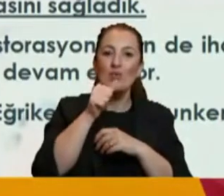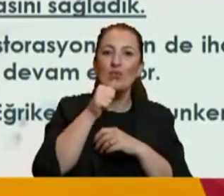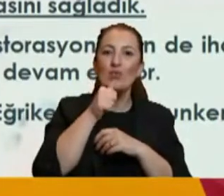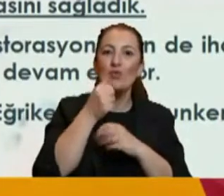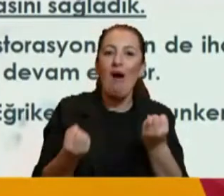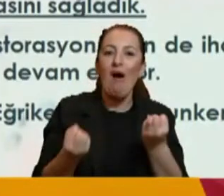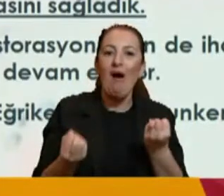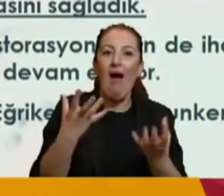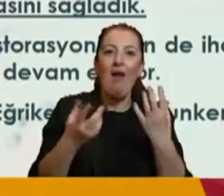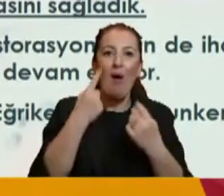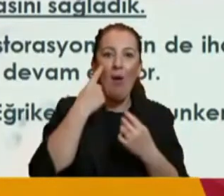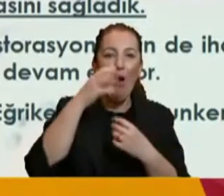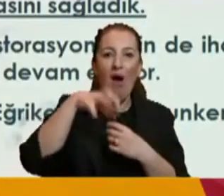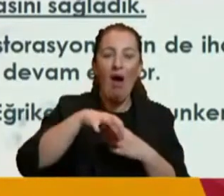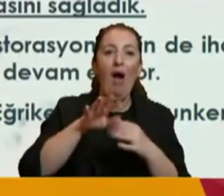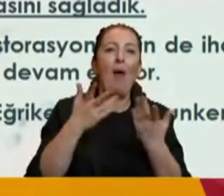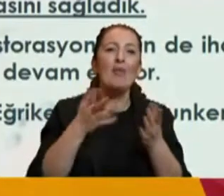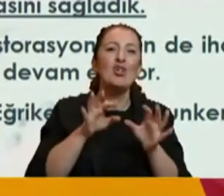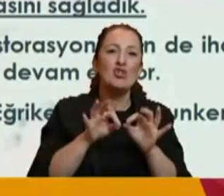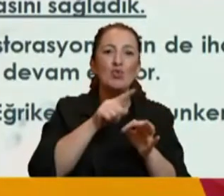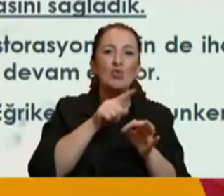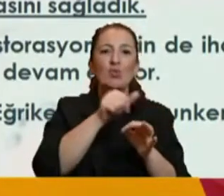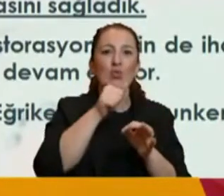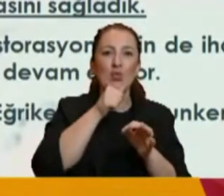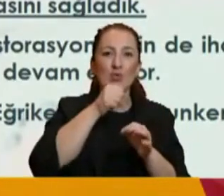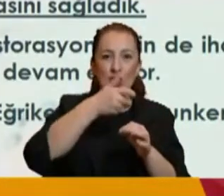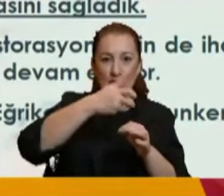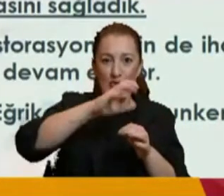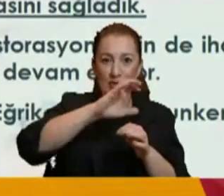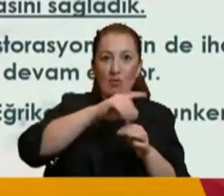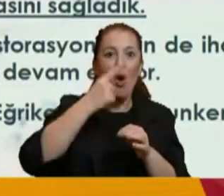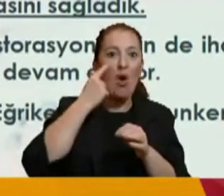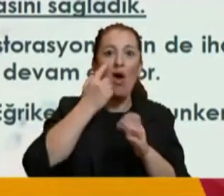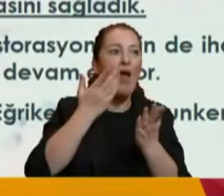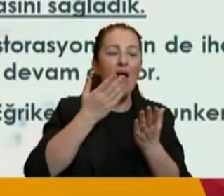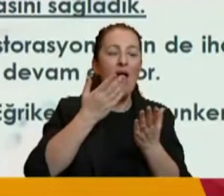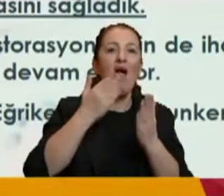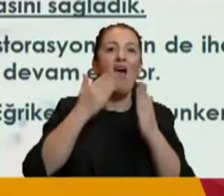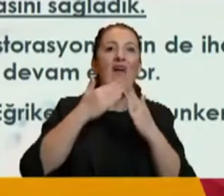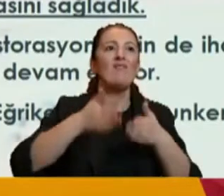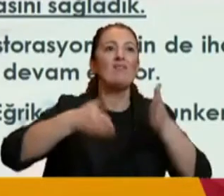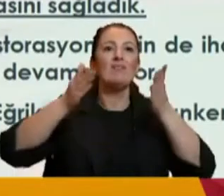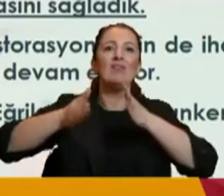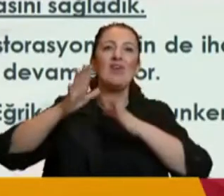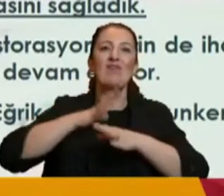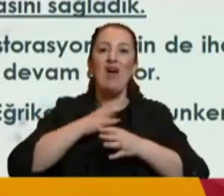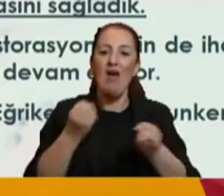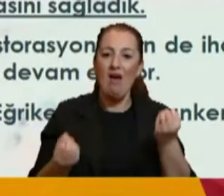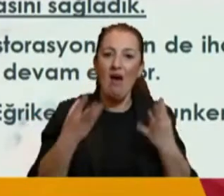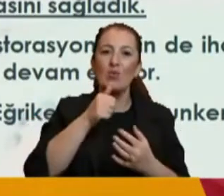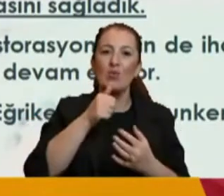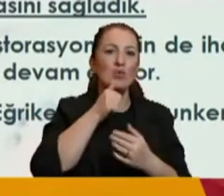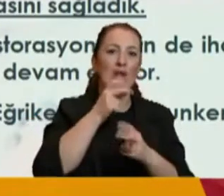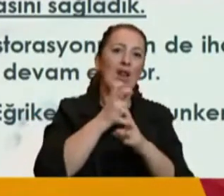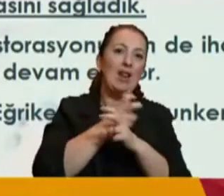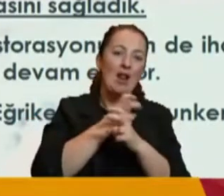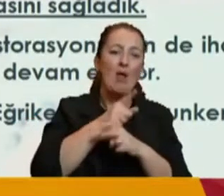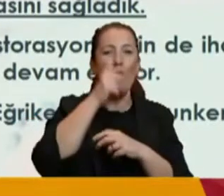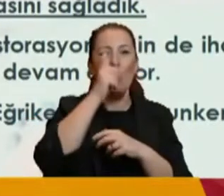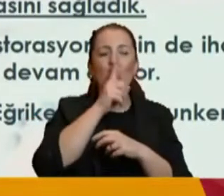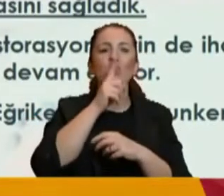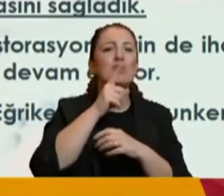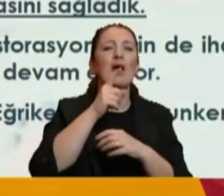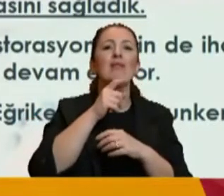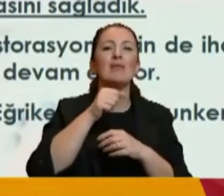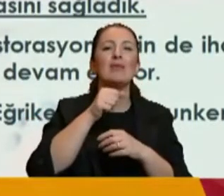almaktaydı Ancak bu çeşmeler şu anda yerleşim yerleri içerisinde kaldığı için kaynak suları Riskli bu nedenle Biz buralara şebeke